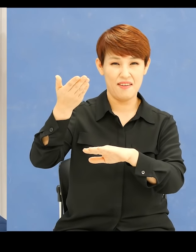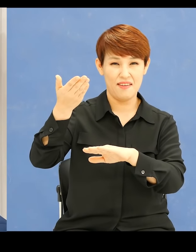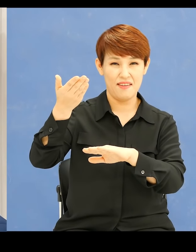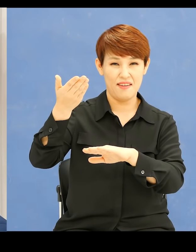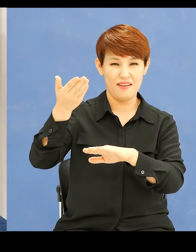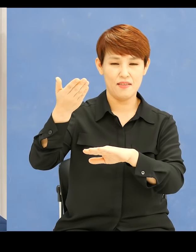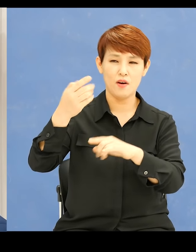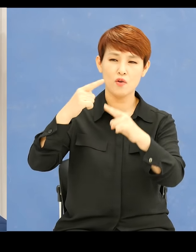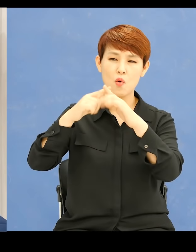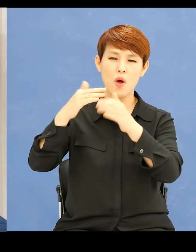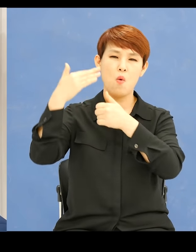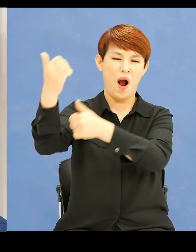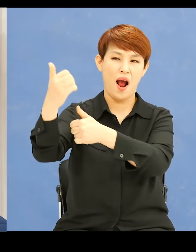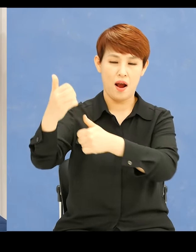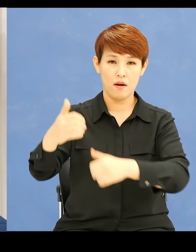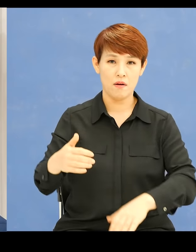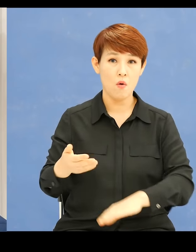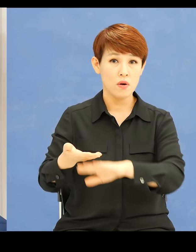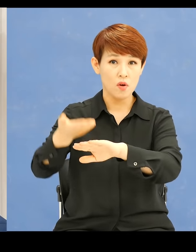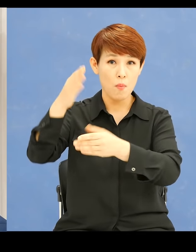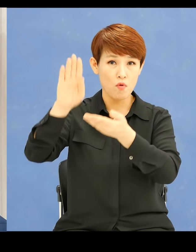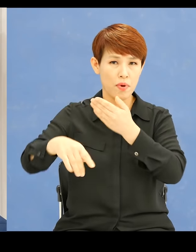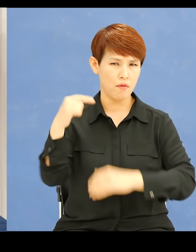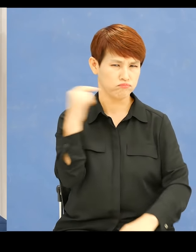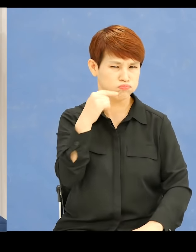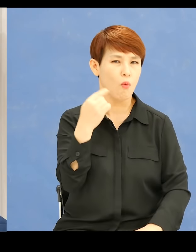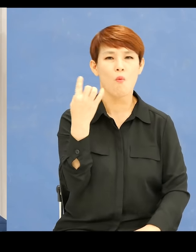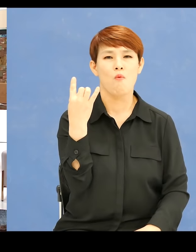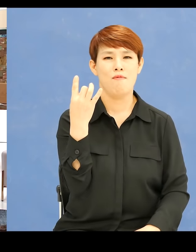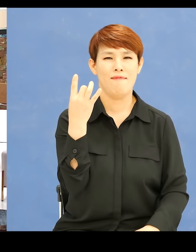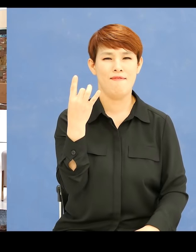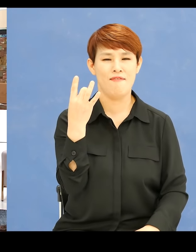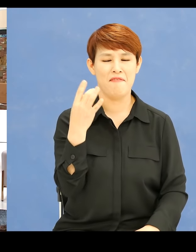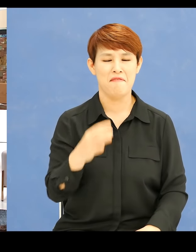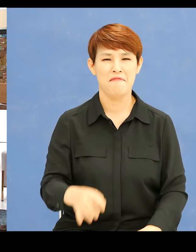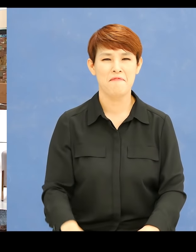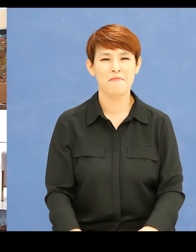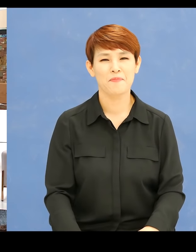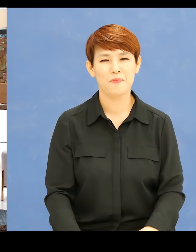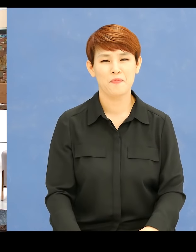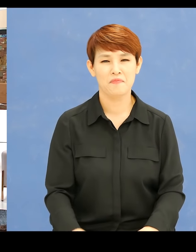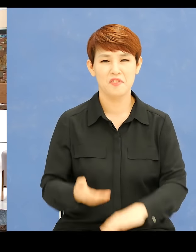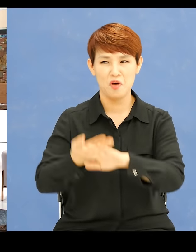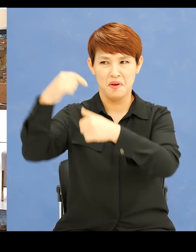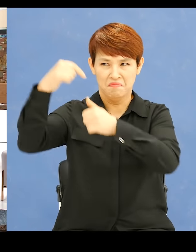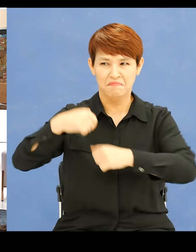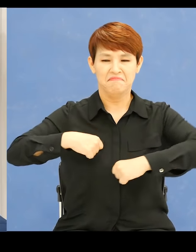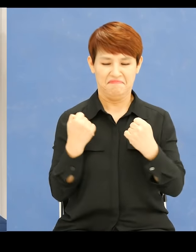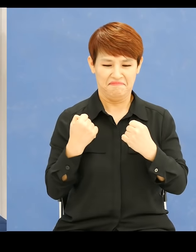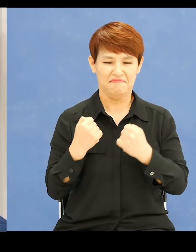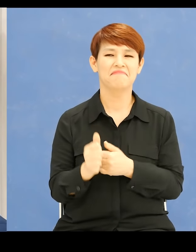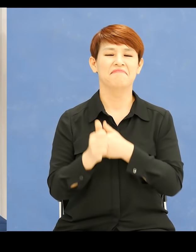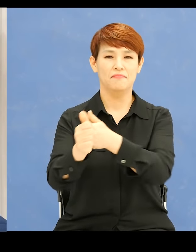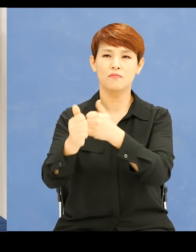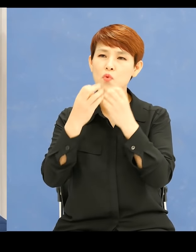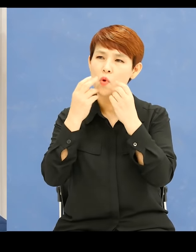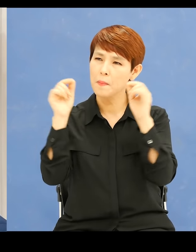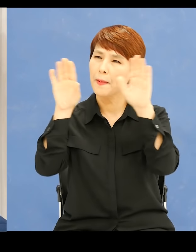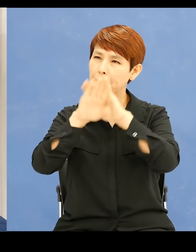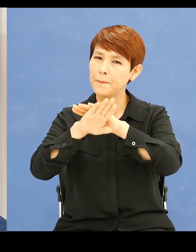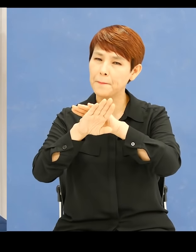명이 교요라고 이야기를 하는데 그때는 선후배 위계 질서가 또 되게 그럼요. 셌어요. 네네. 그래서 무조건